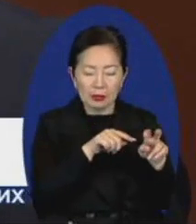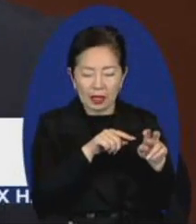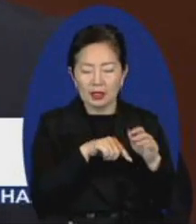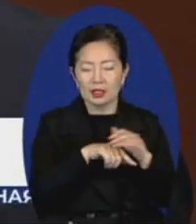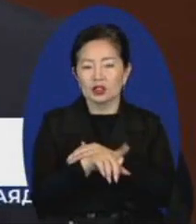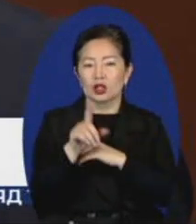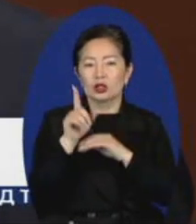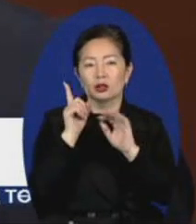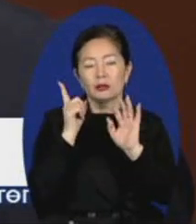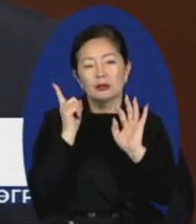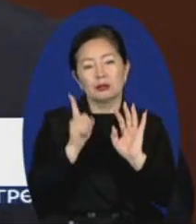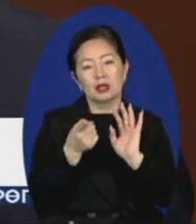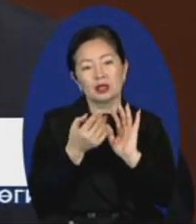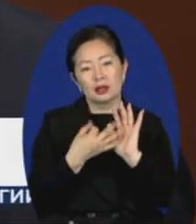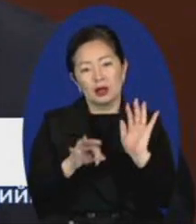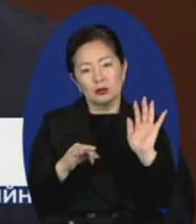1800